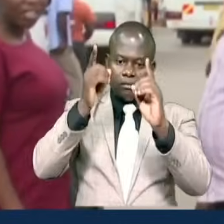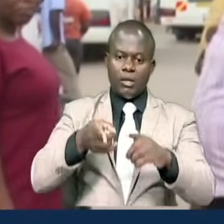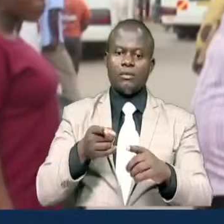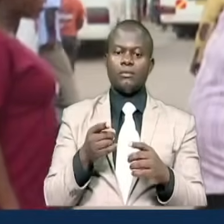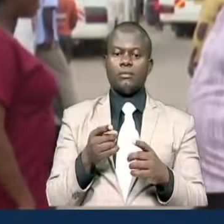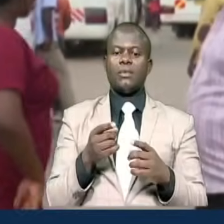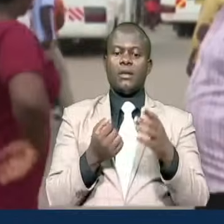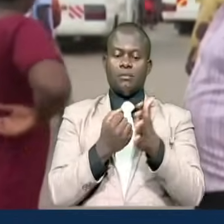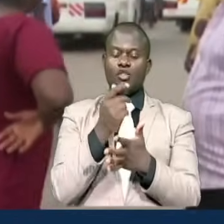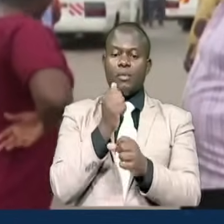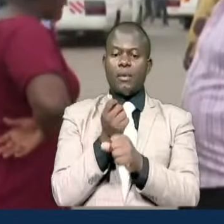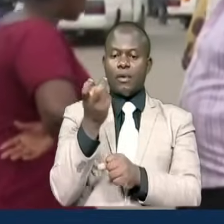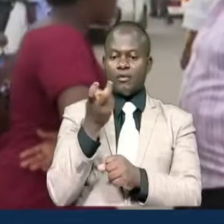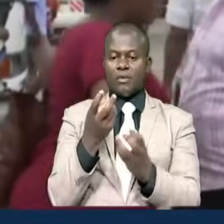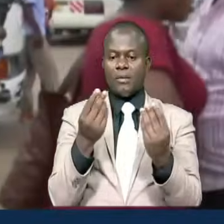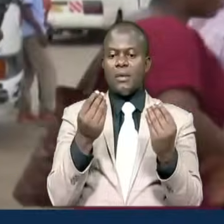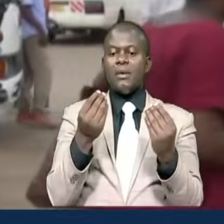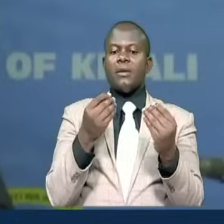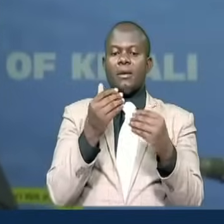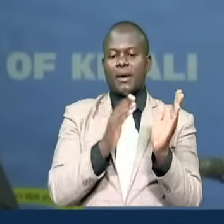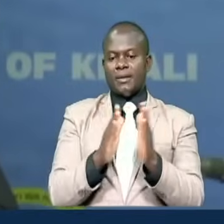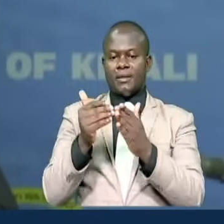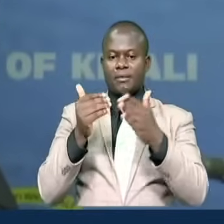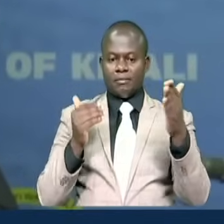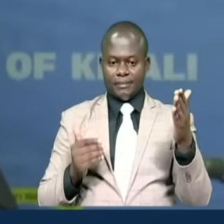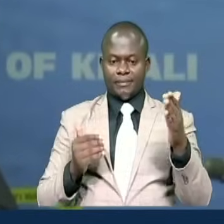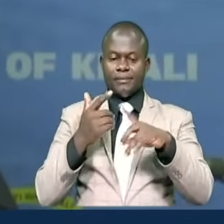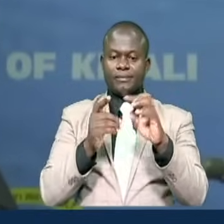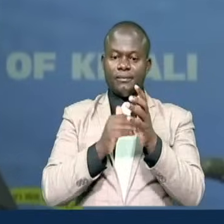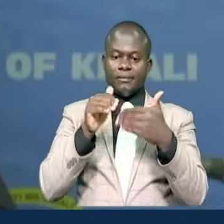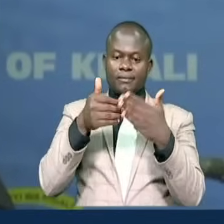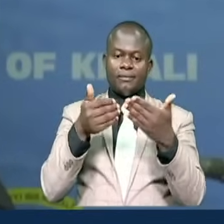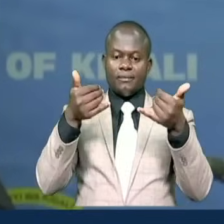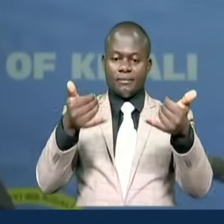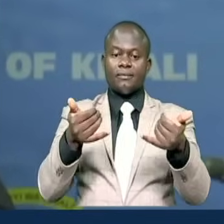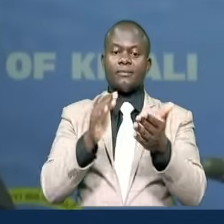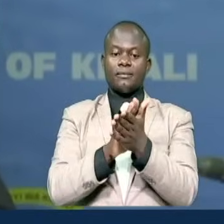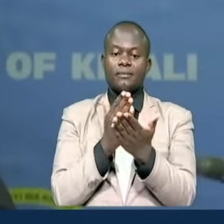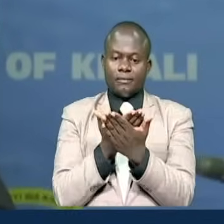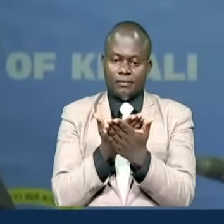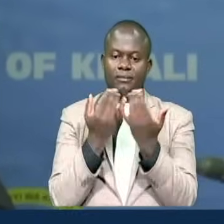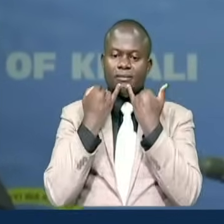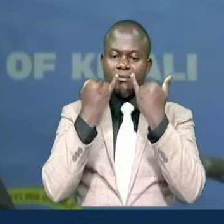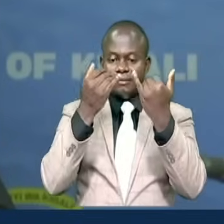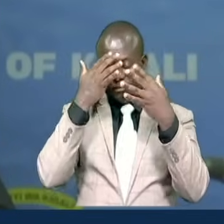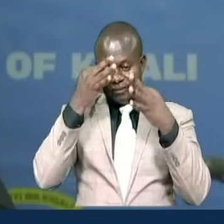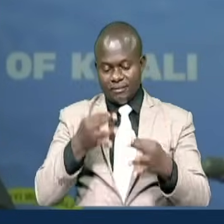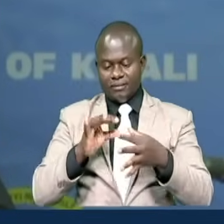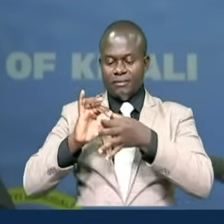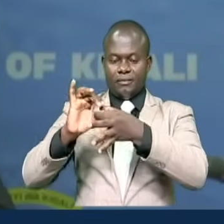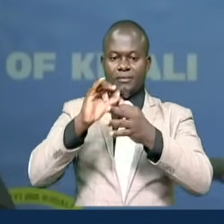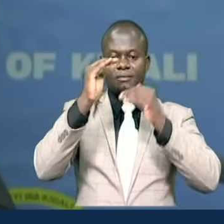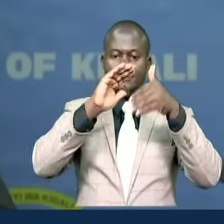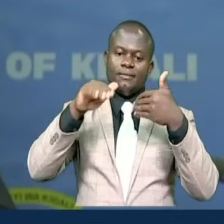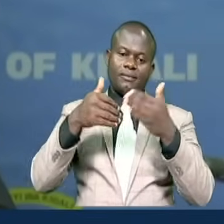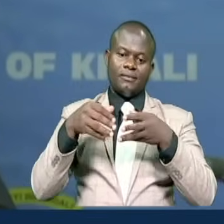bituma abakora transport biborohera bakabasha guteganya ariko nagira ngo mbamenyeshe ko twafashe ingamba dufatanyije n'izo nzego navuze